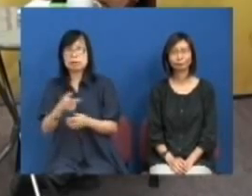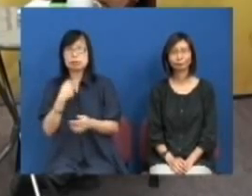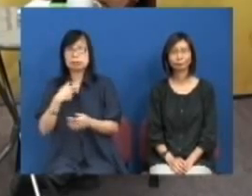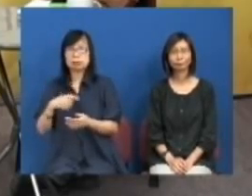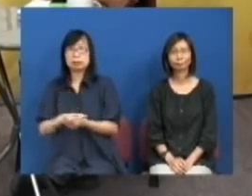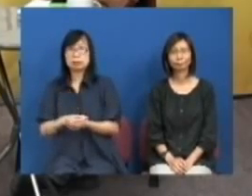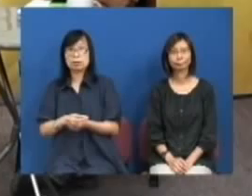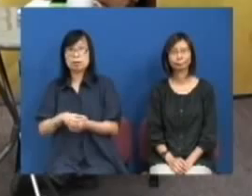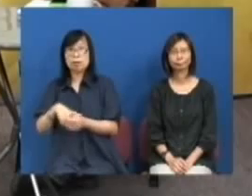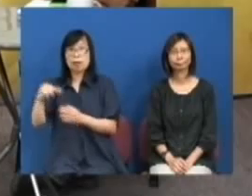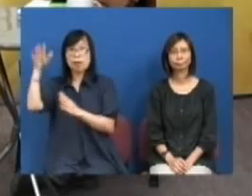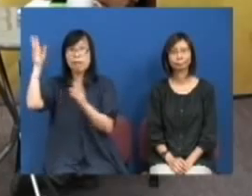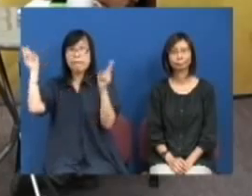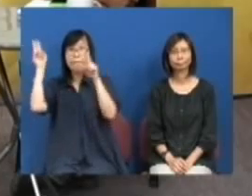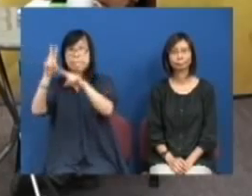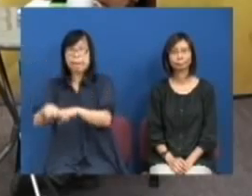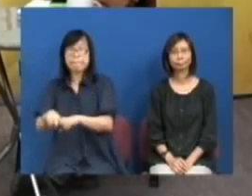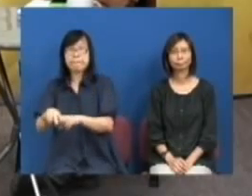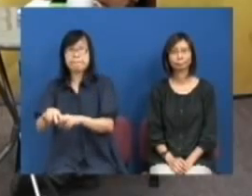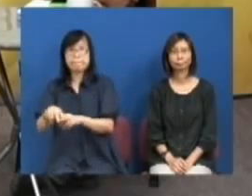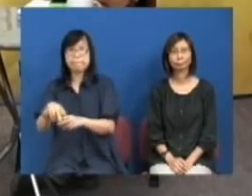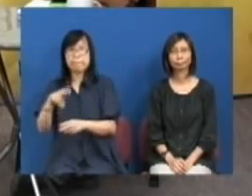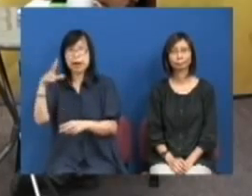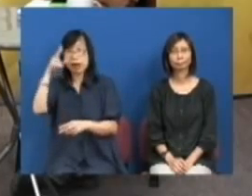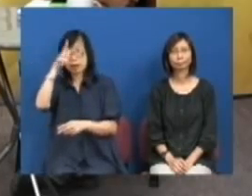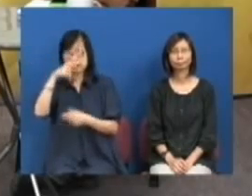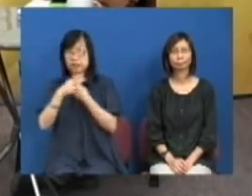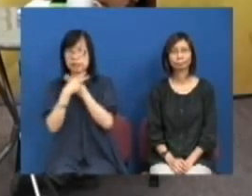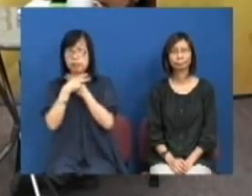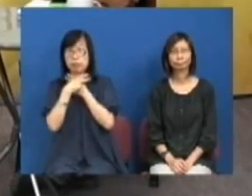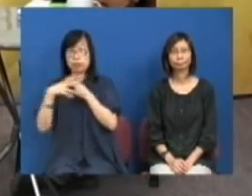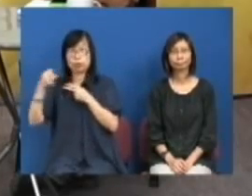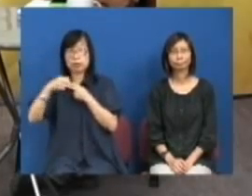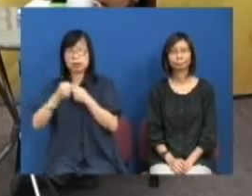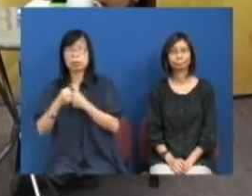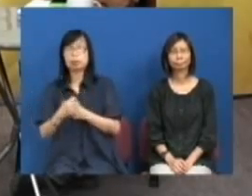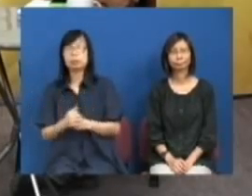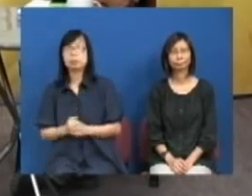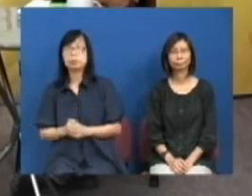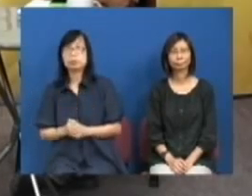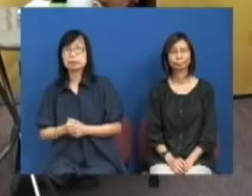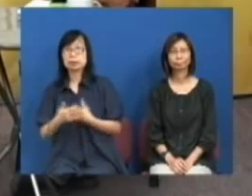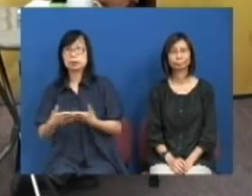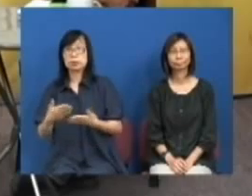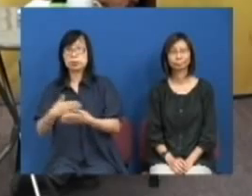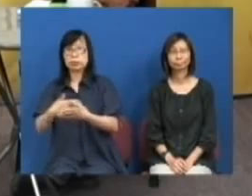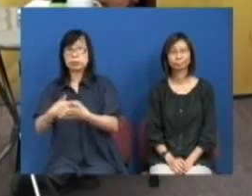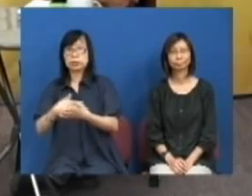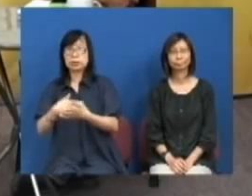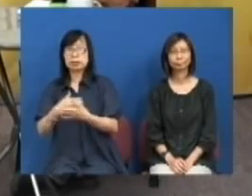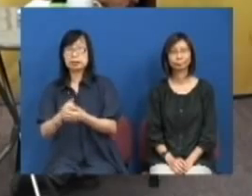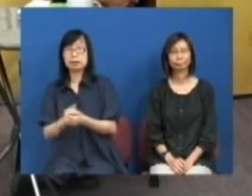權係咪勢都係要咧？搞到嗰、那個香港人，即係佢哋原本可以稍